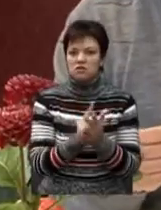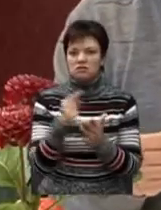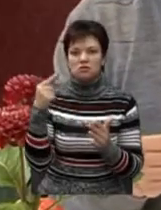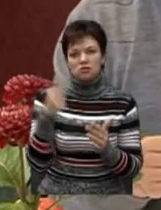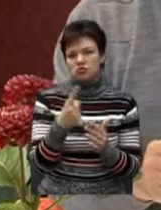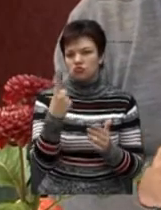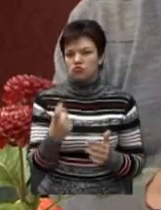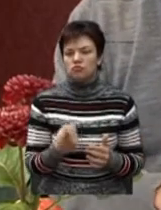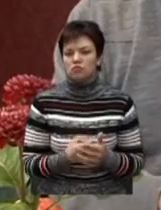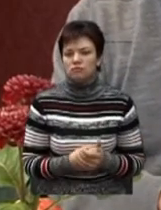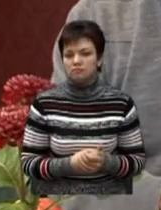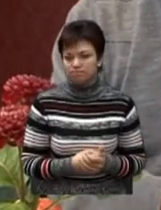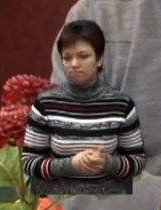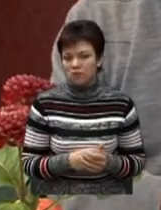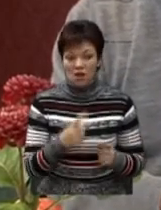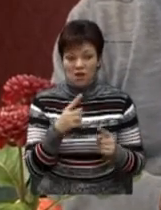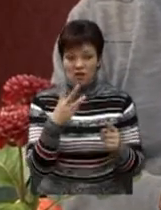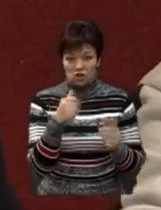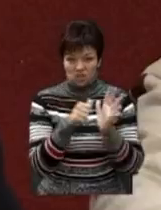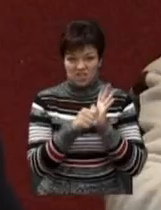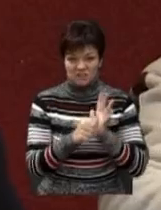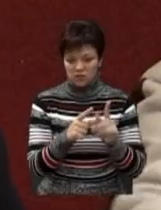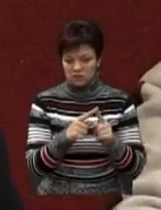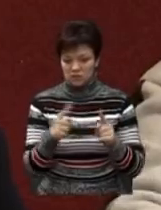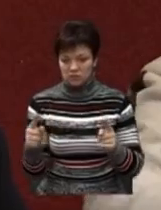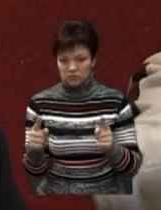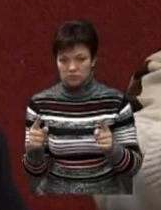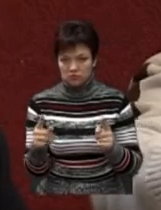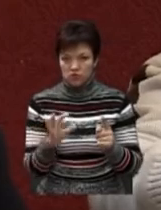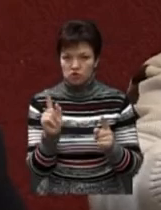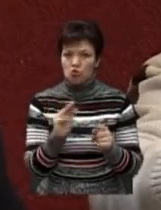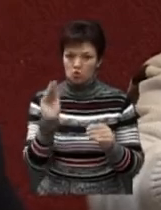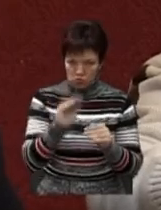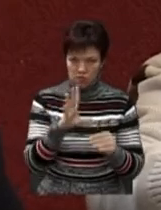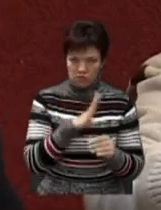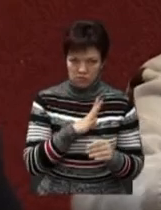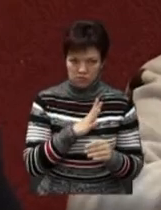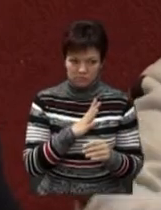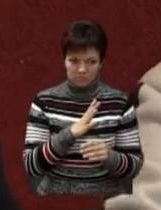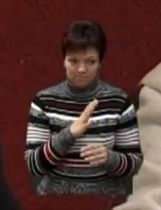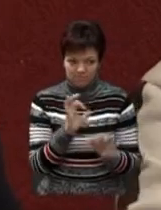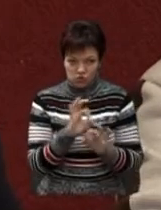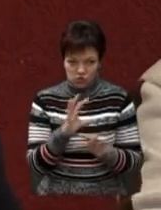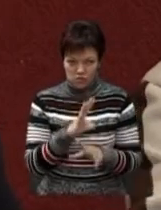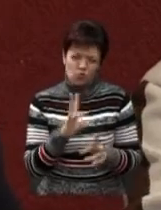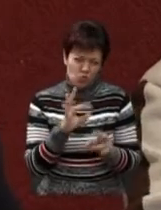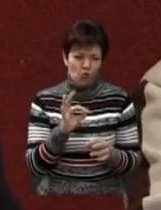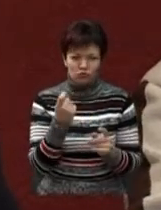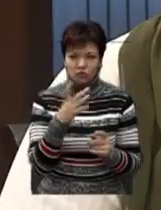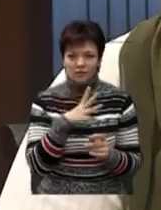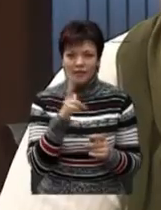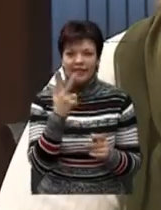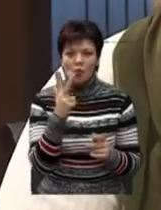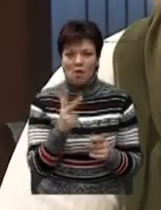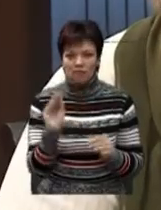То есть за последние полгода вам пока ничего не подняли? Ничего да? не подняли, ни мне, ни жене. Ей подняли на 3 гривны, но забрали потом.